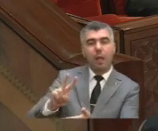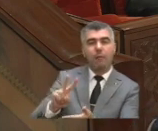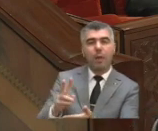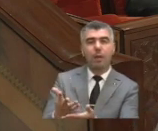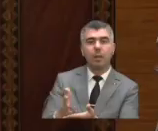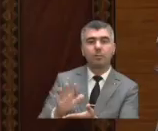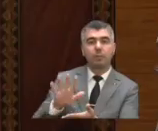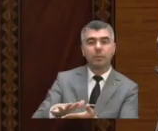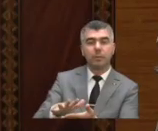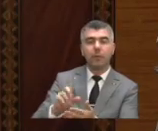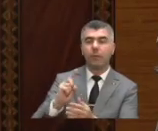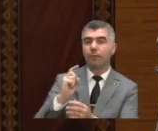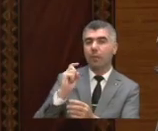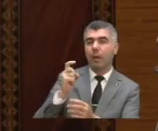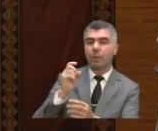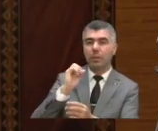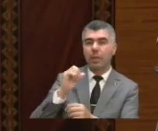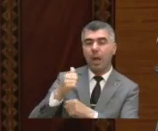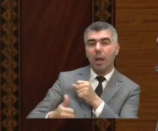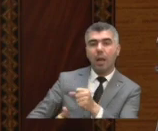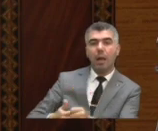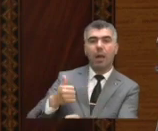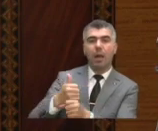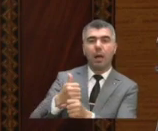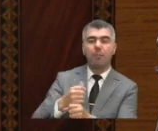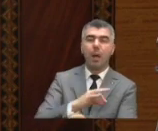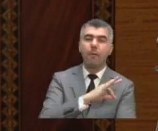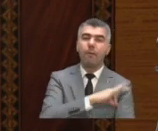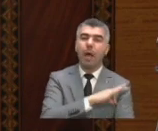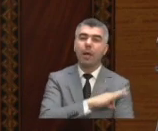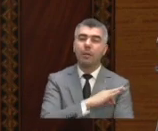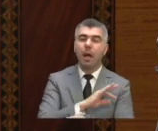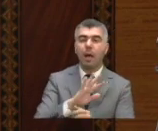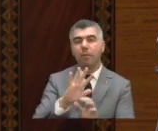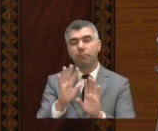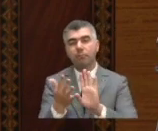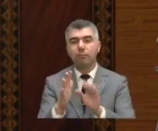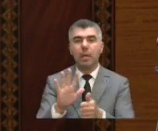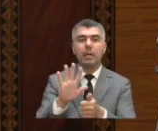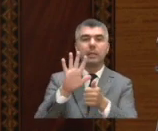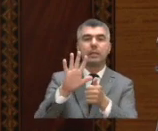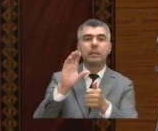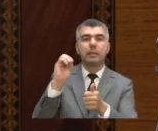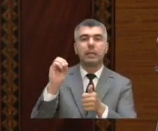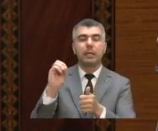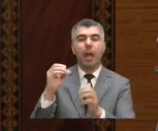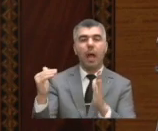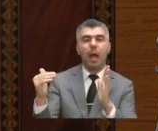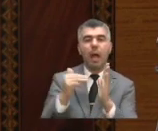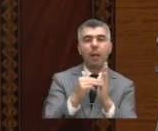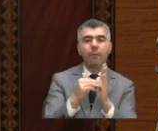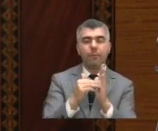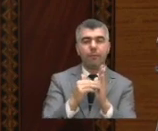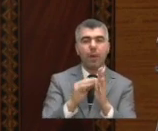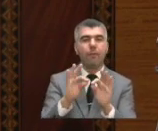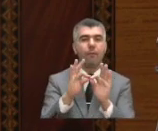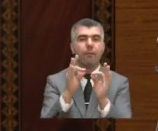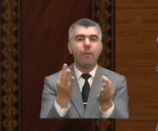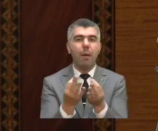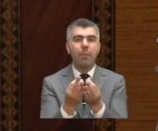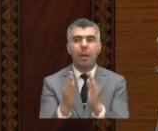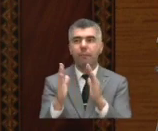درهم شهريا لمده سنه لفائده 60 ال اسره من الاسر التي انهارت